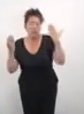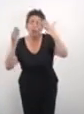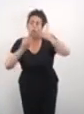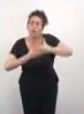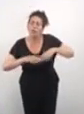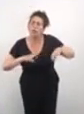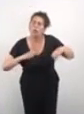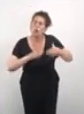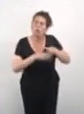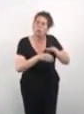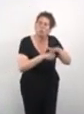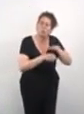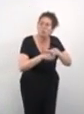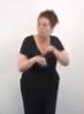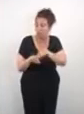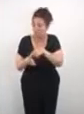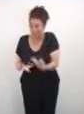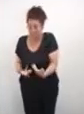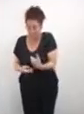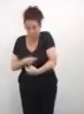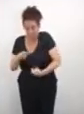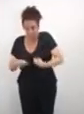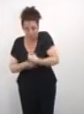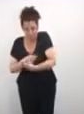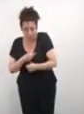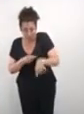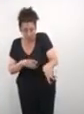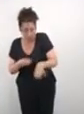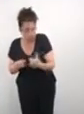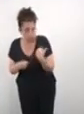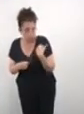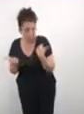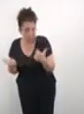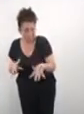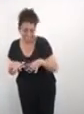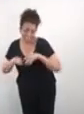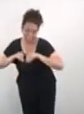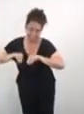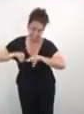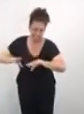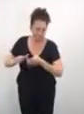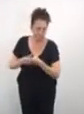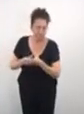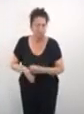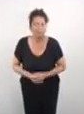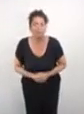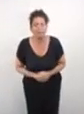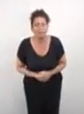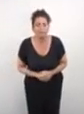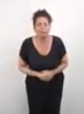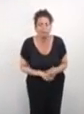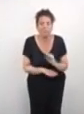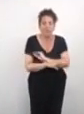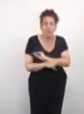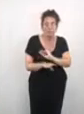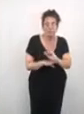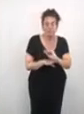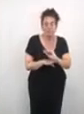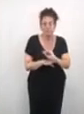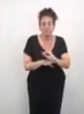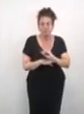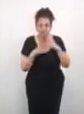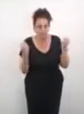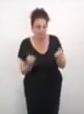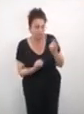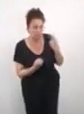sont recrutés et actuellement en formation. Nous croyons que la meilleure des sécurisations de l'action de nos agents, c'est